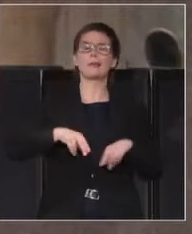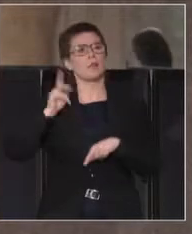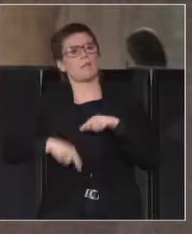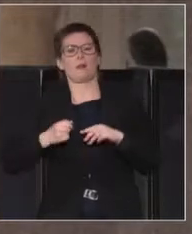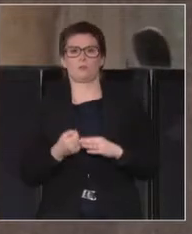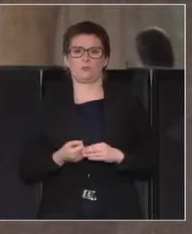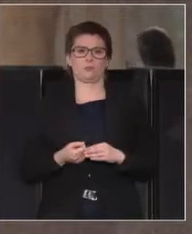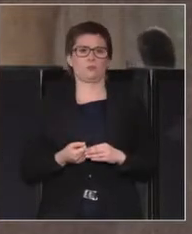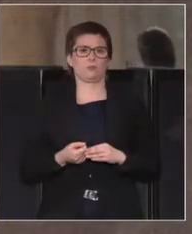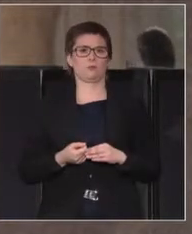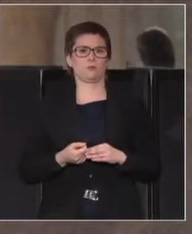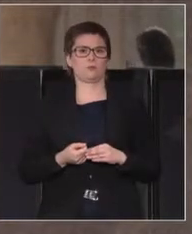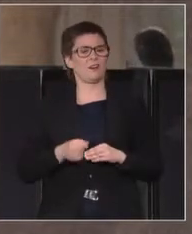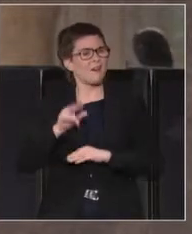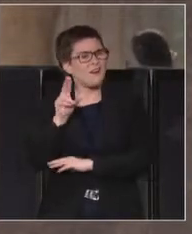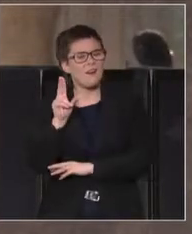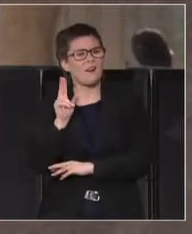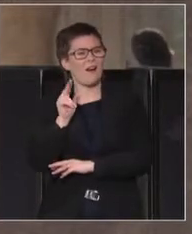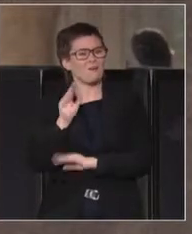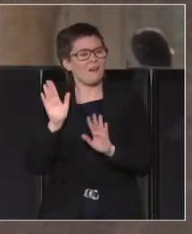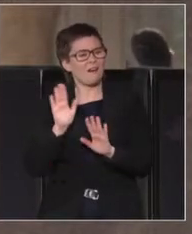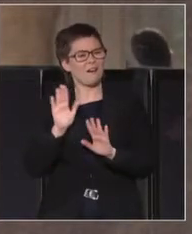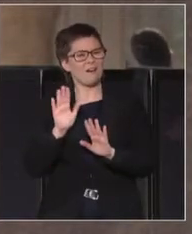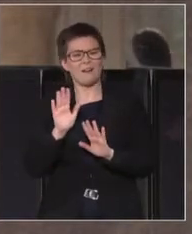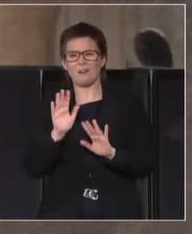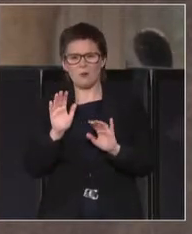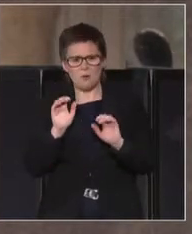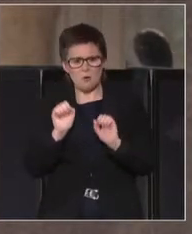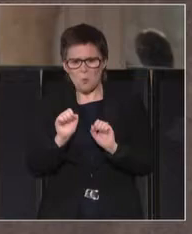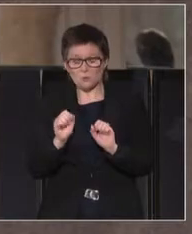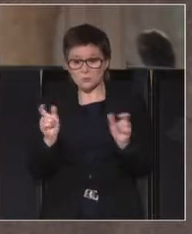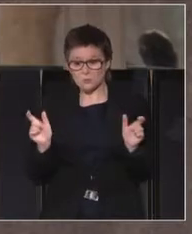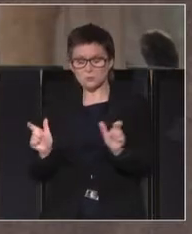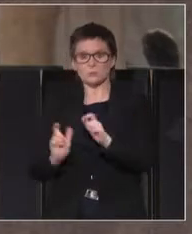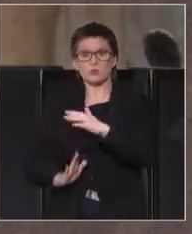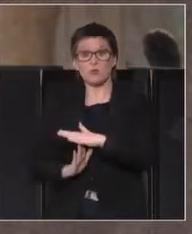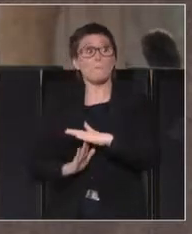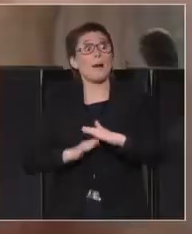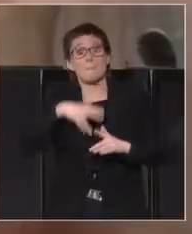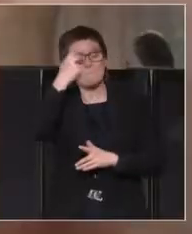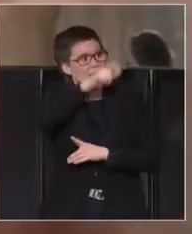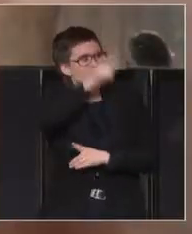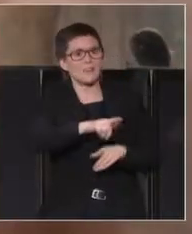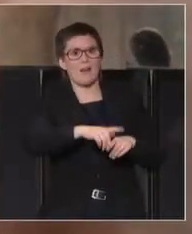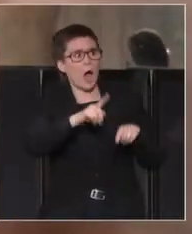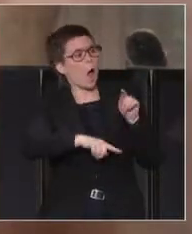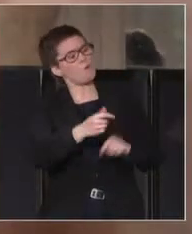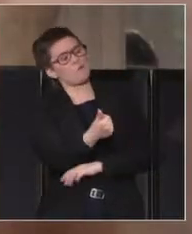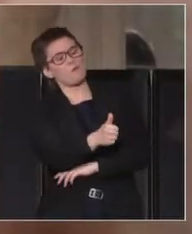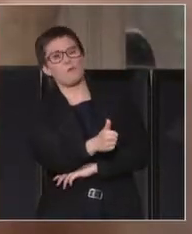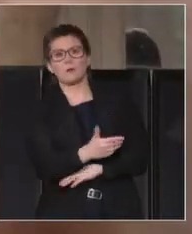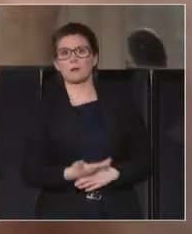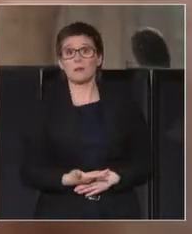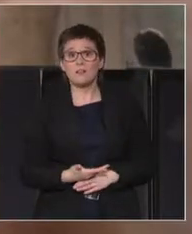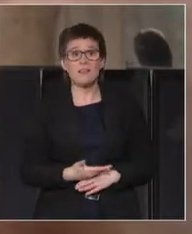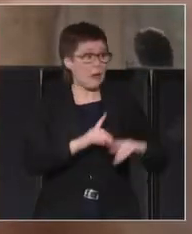falsch. Aber wir müssen verhindern, dass Menschen selbst dieser Wertung unterzogen werden. Wir dürfen nicht zulassen, dass wir Leben